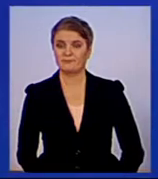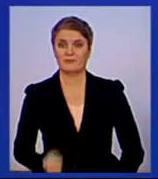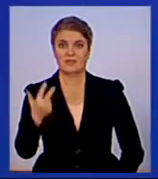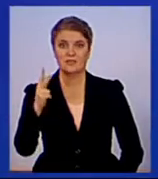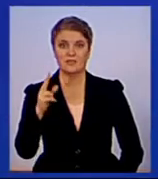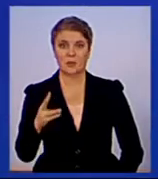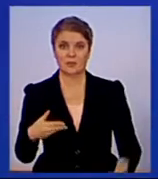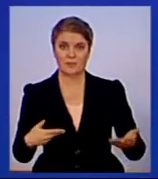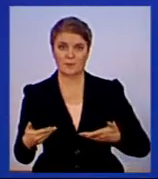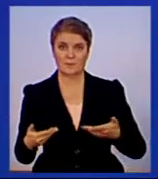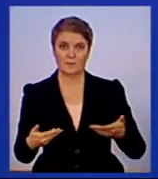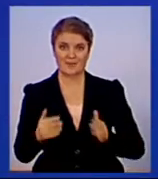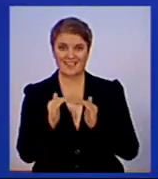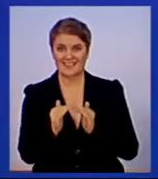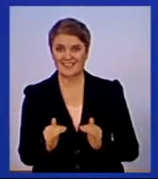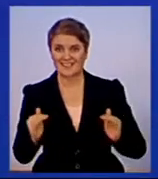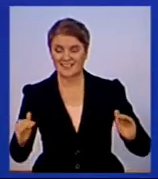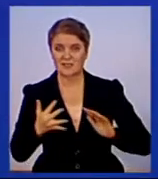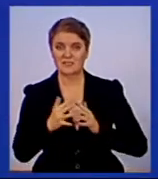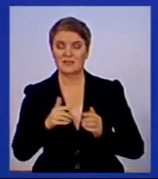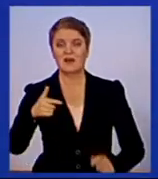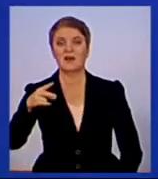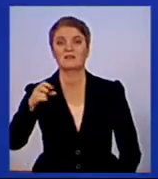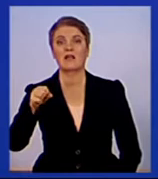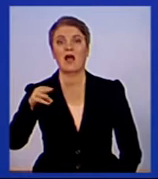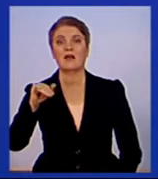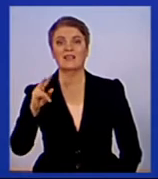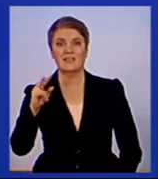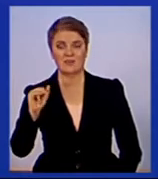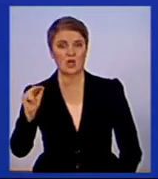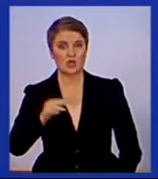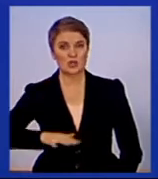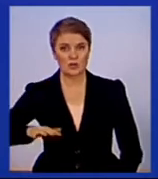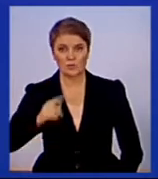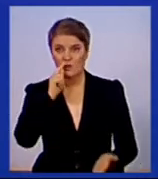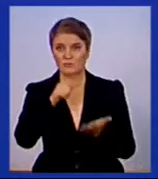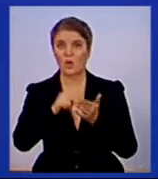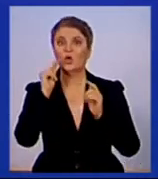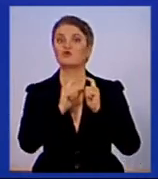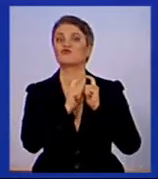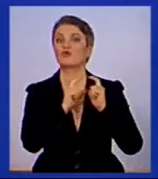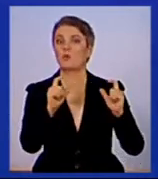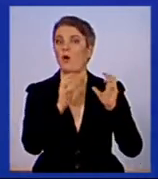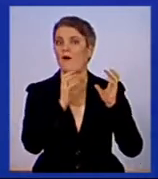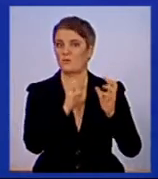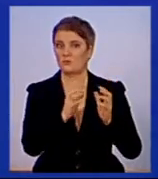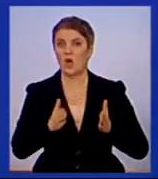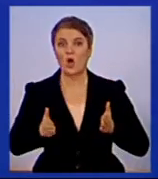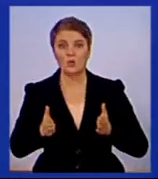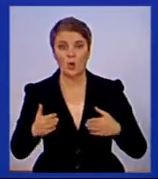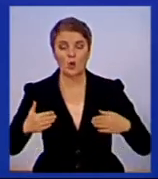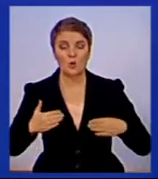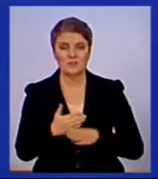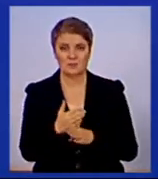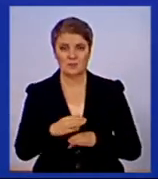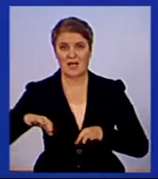3 кілометри пішки долають діти із села Гнатівки на Чернігівщині, аби дістатися до шкільного автобуса. Через те, що дорога розбита, транспорт не